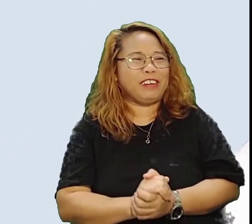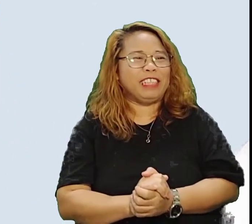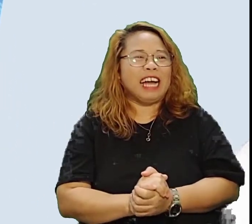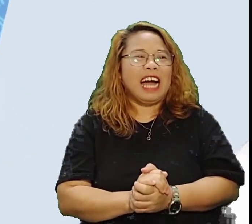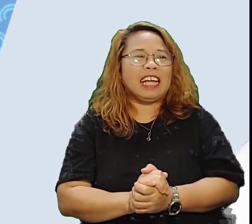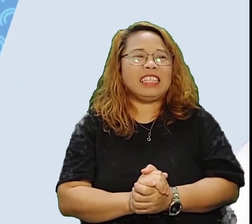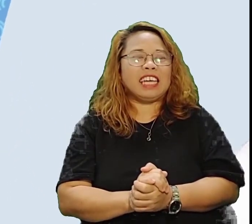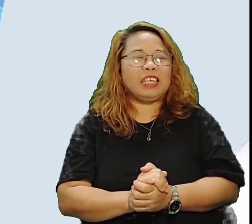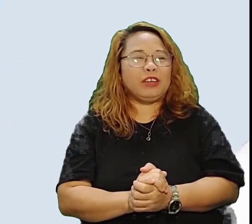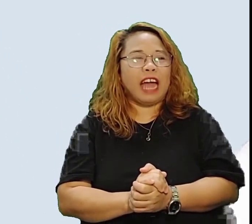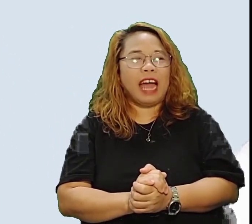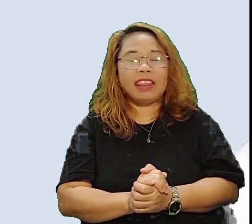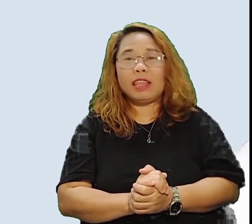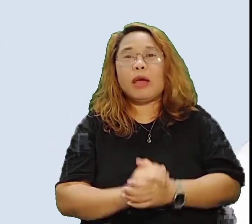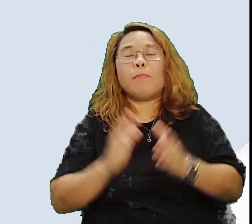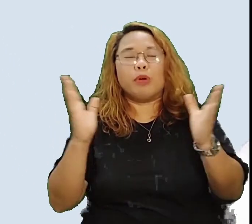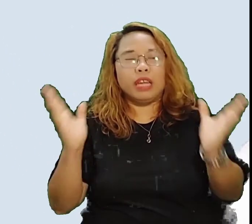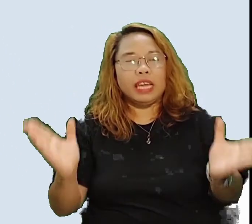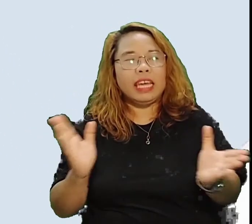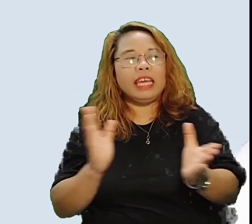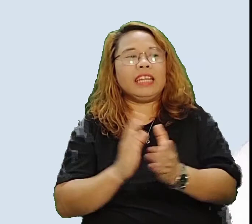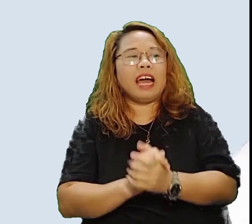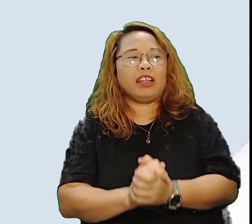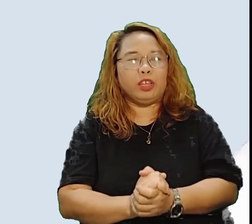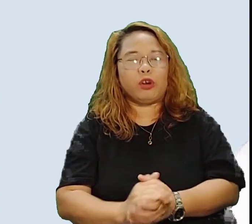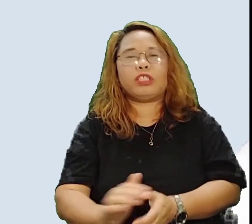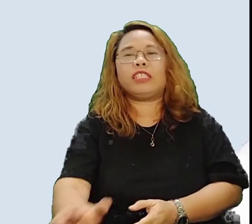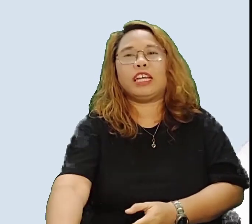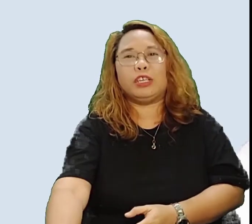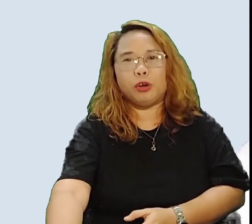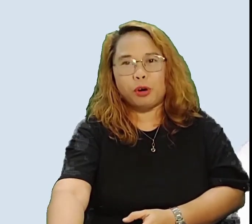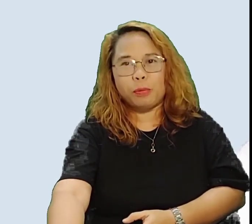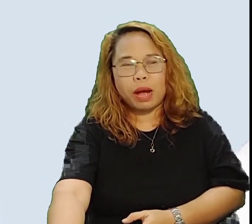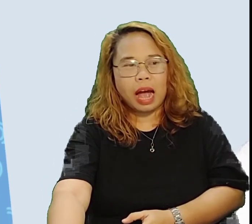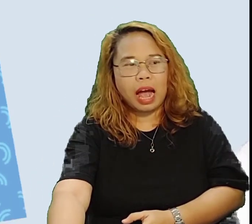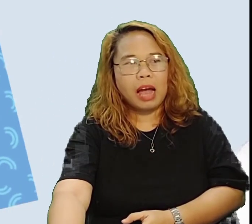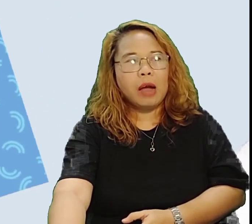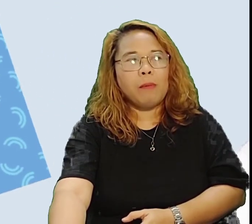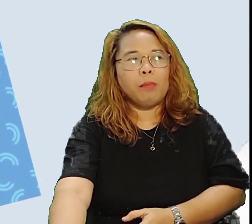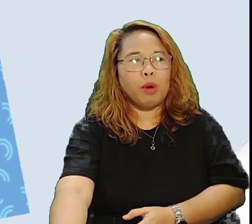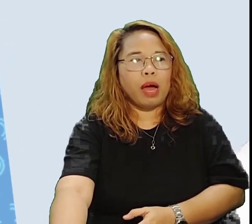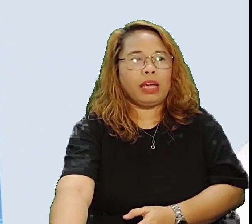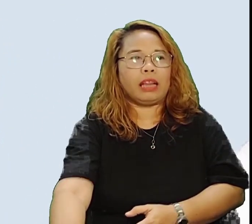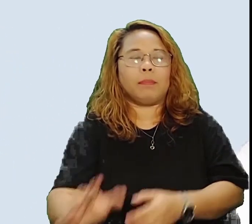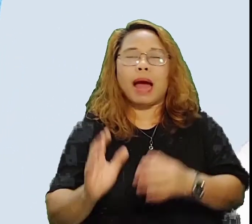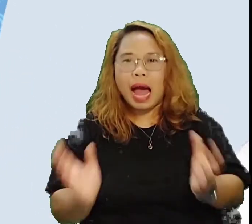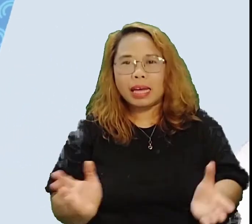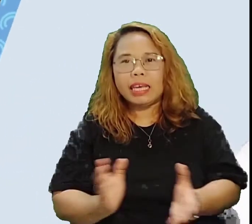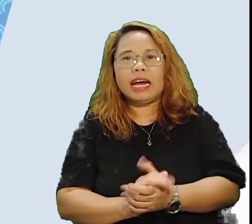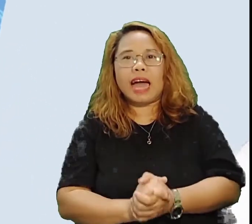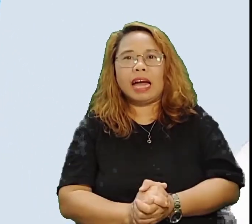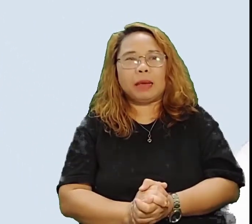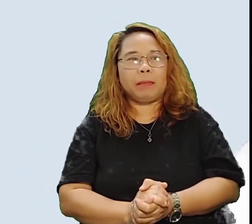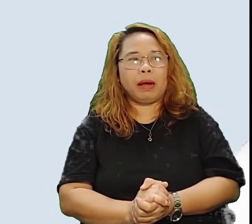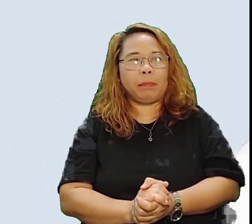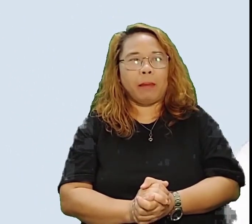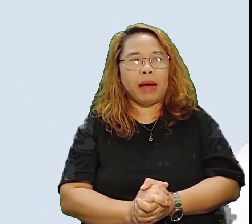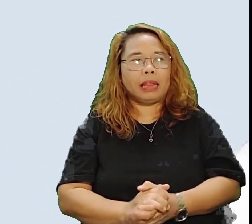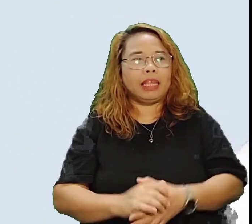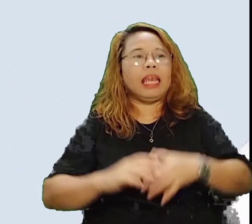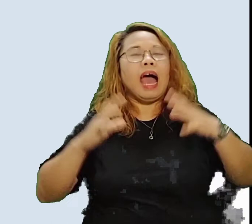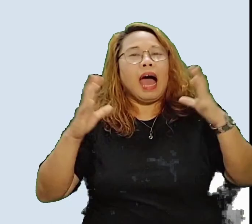Like ko kayo. At sa inyong lahat, purihin ang Diyos sa inyong mga buhay. At bahagi ng